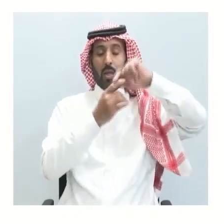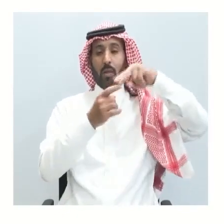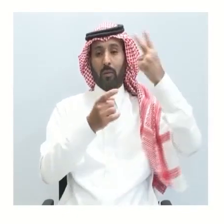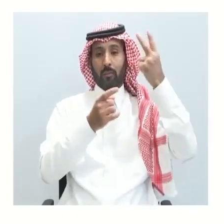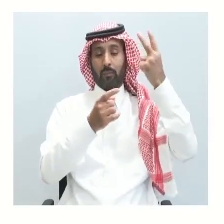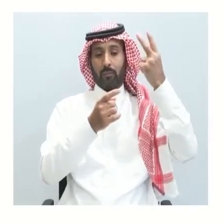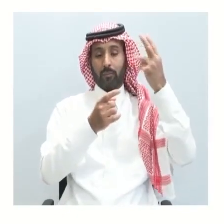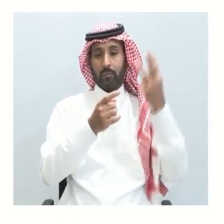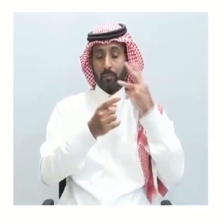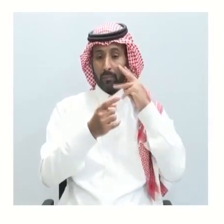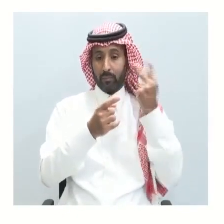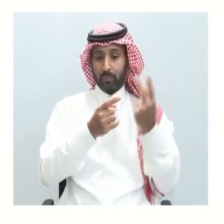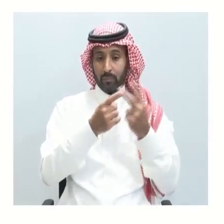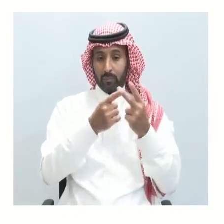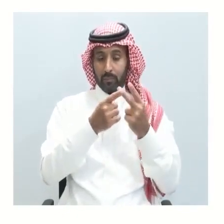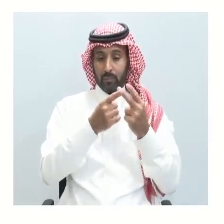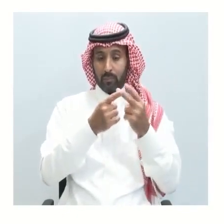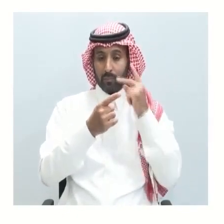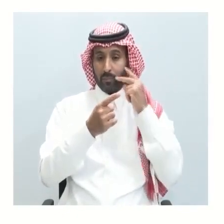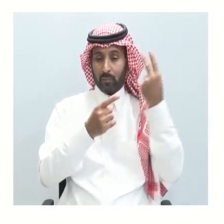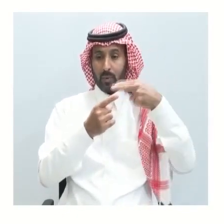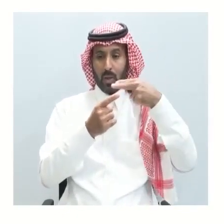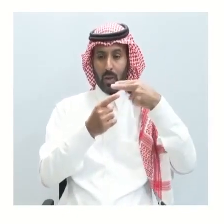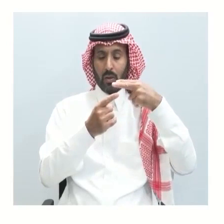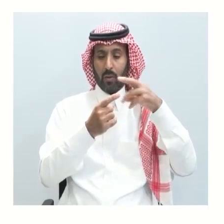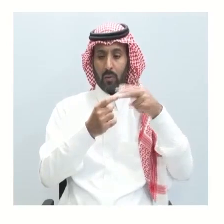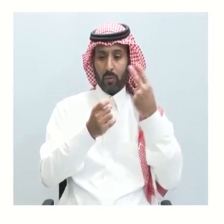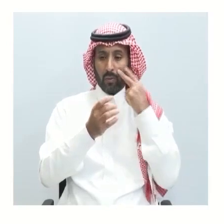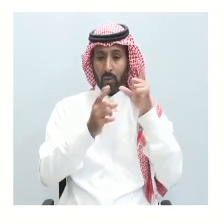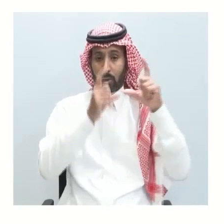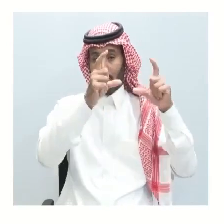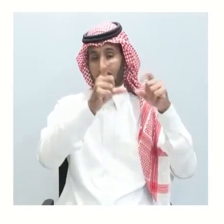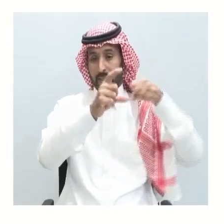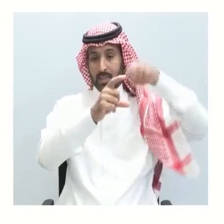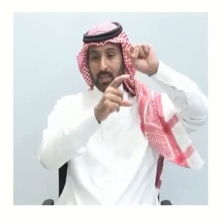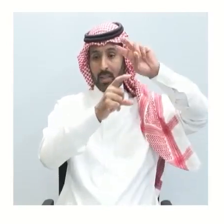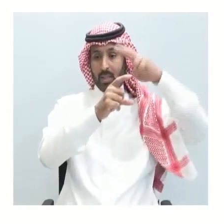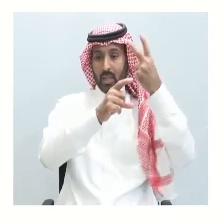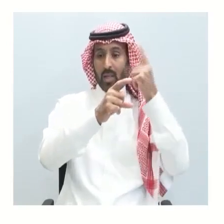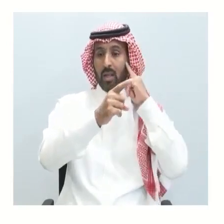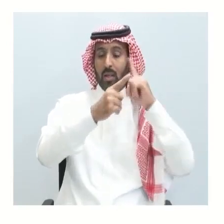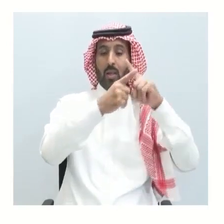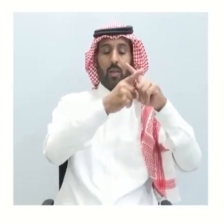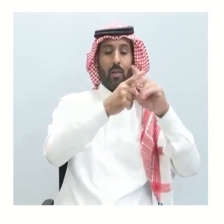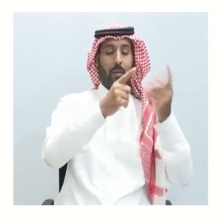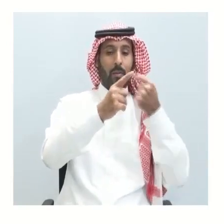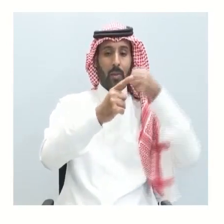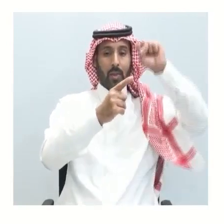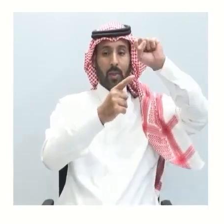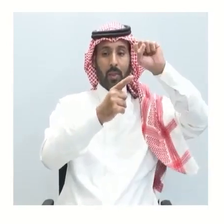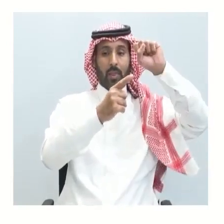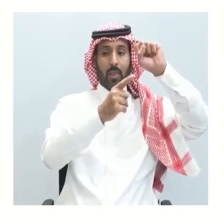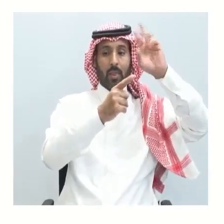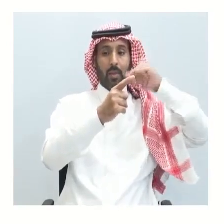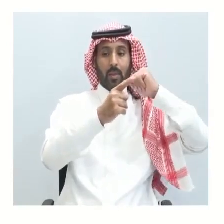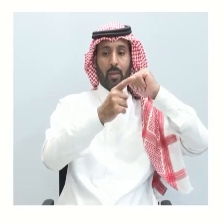ضرب تركيز النواتج وهي الهيدروجين، لاحظ هنا مرفوع للأس 2 مضروب في تركيز الكبريت لم